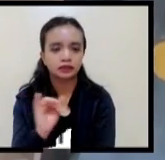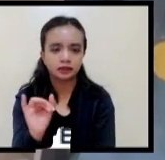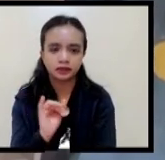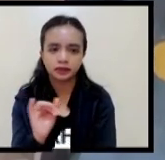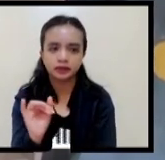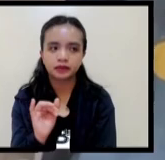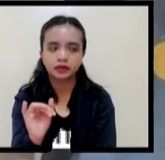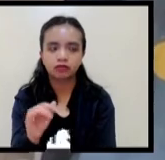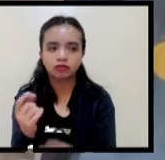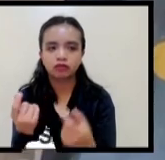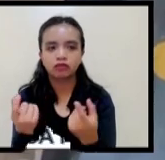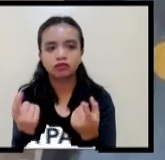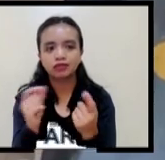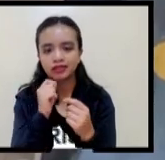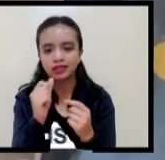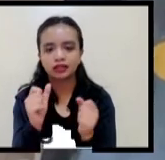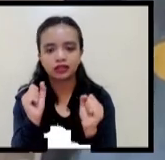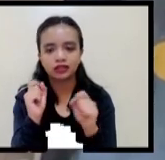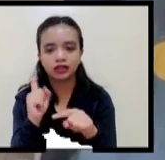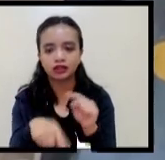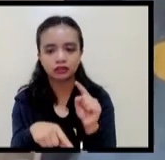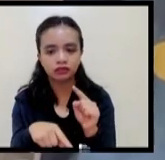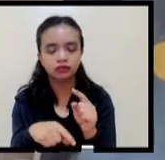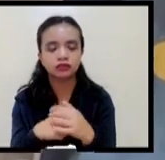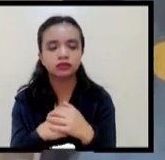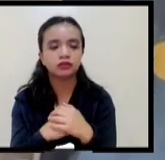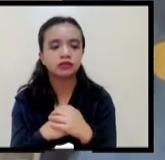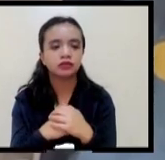know, not possible na ma-balance mo, but yung